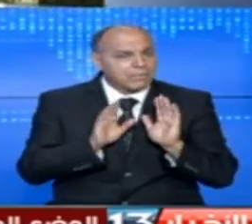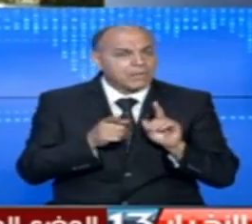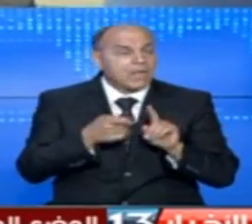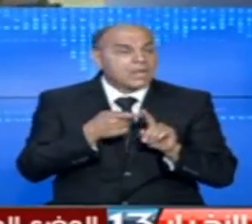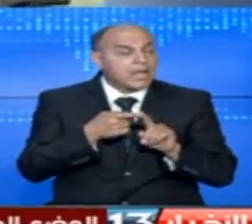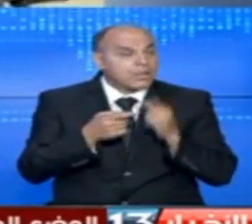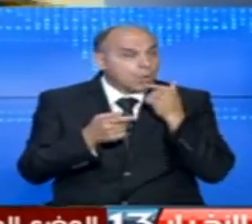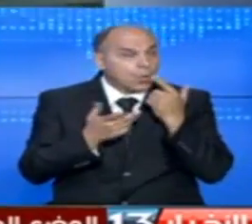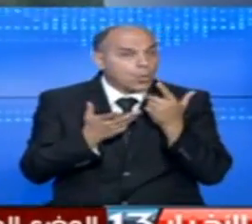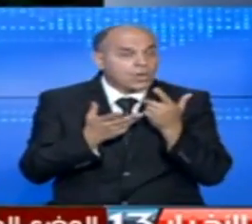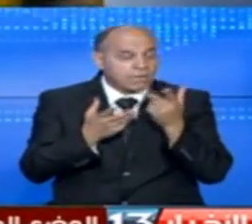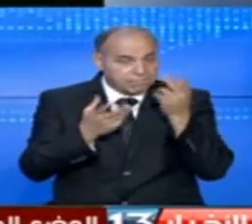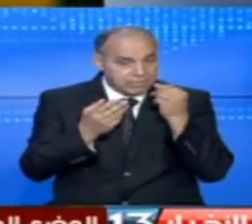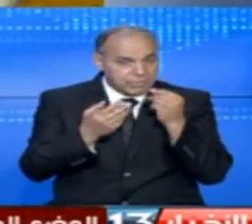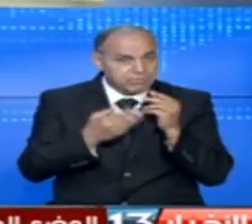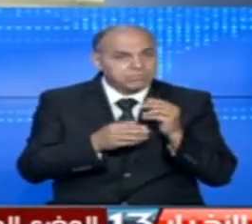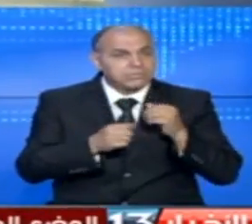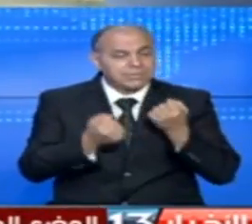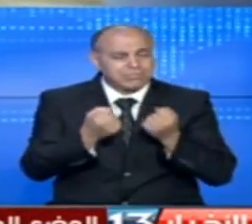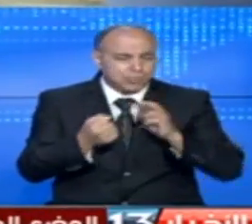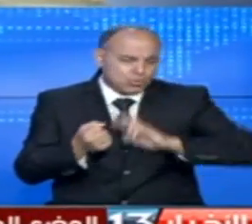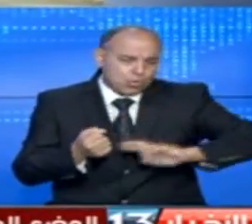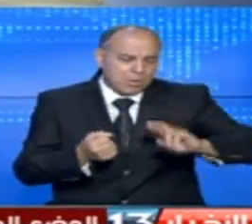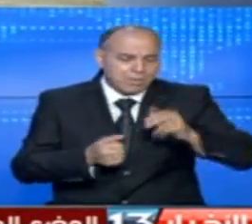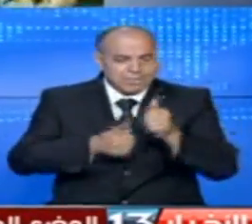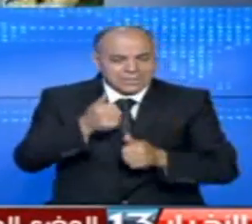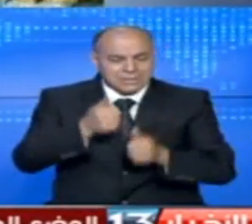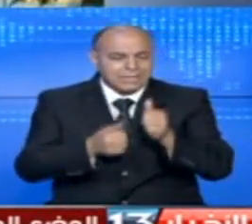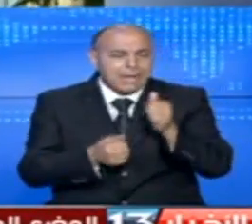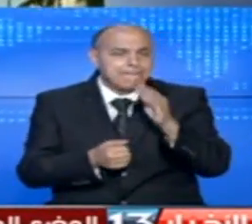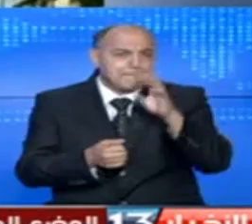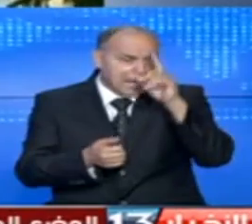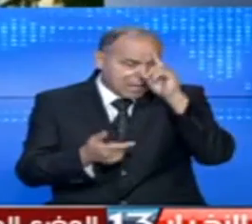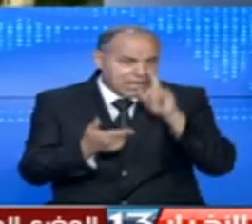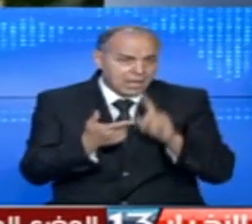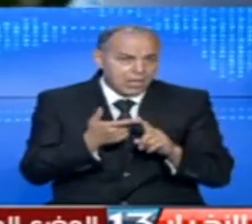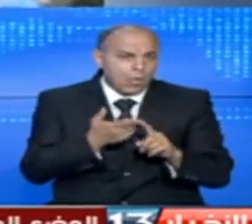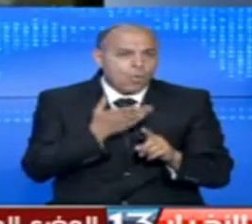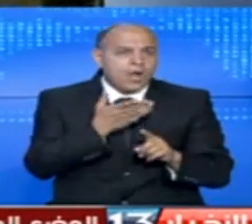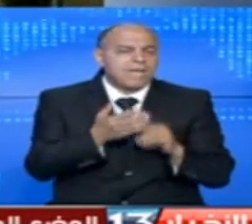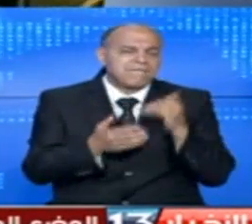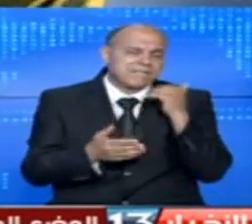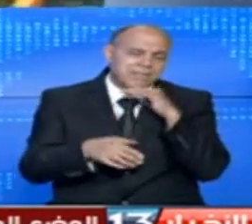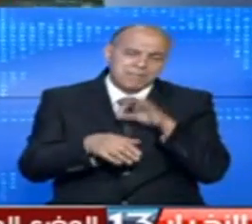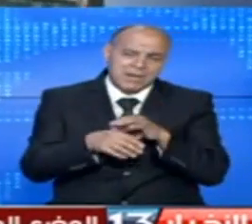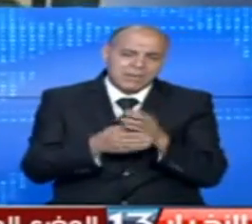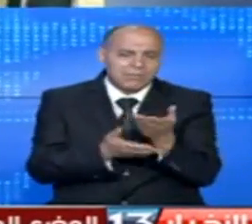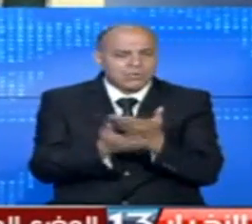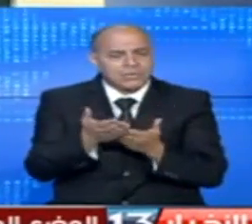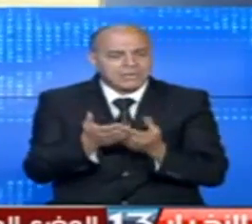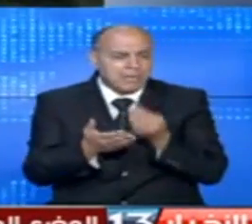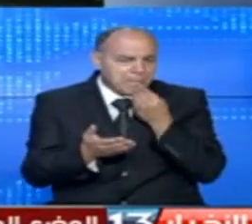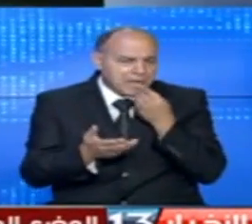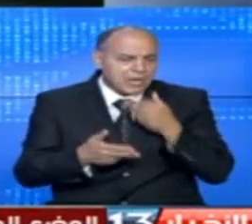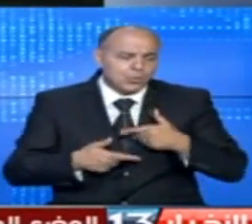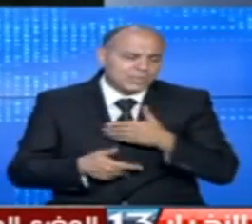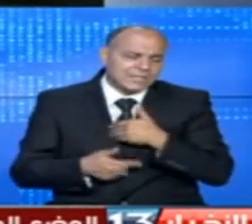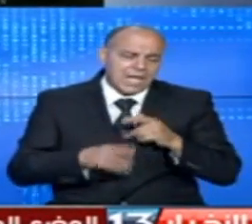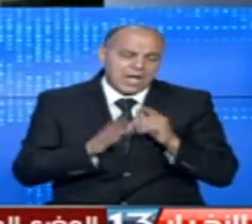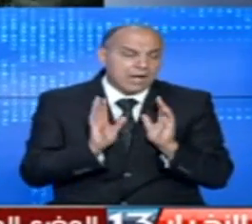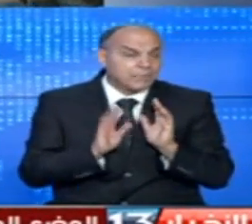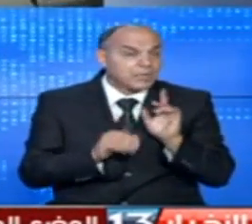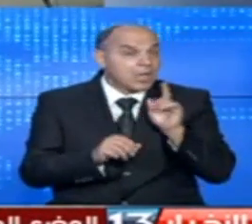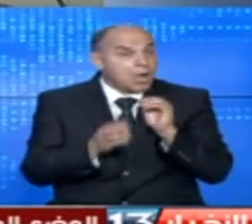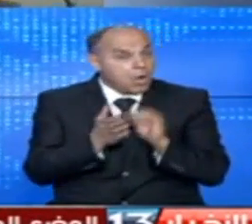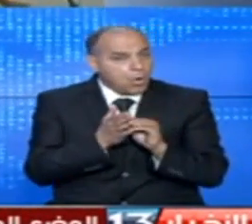ما من شأنه أن يساهم في تأمين السير العادي للامتحانات الوطنية والحالات الاستعجالية والخدمات الأساسية والصحية